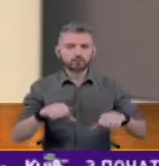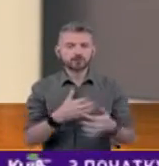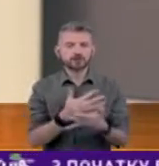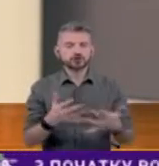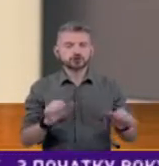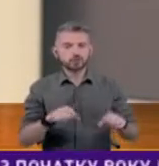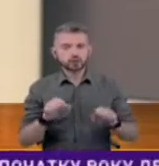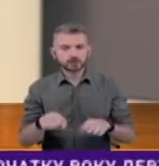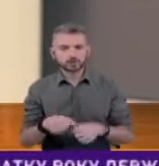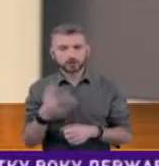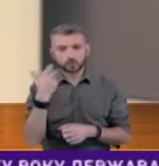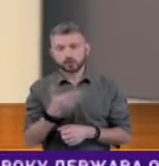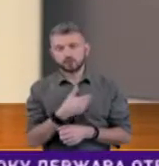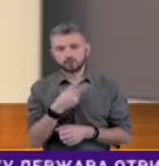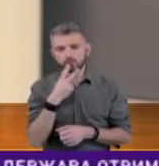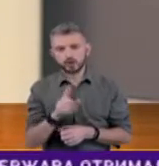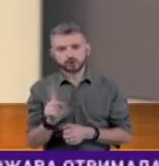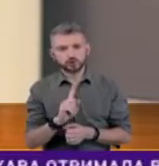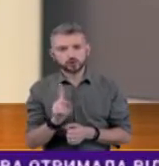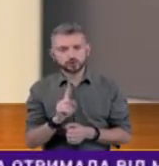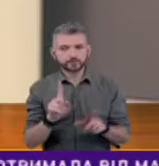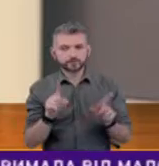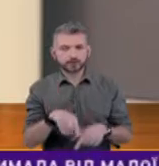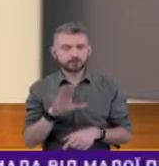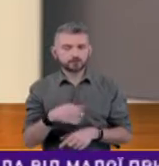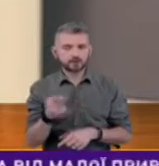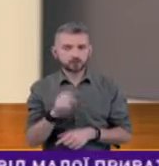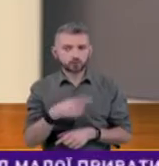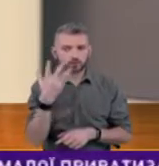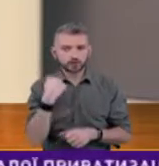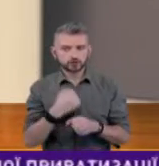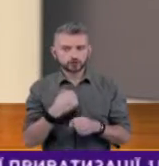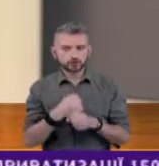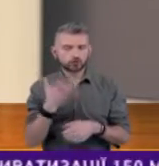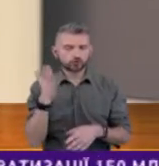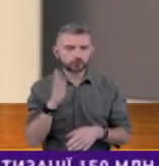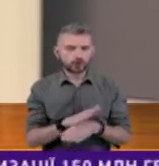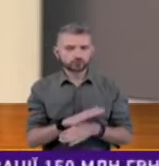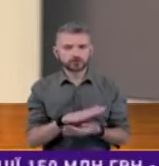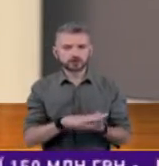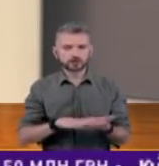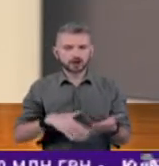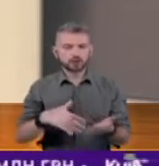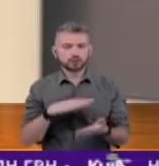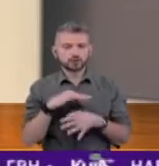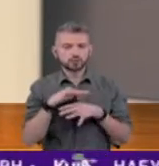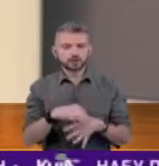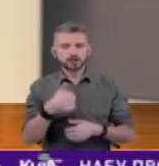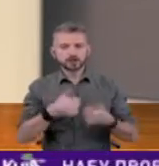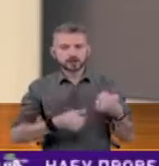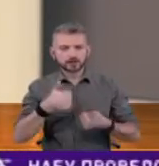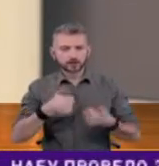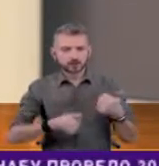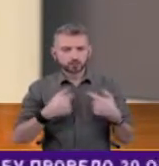можливості. Відповідно, коли ми побачили, що навіть після того, коли зроблено розпорядження і далі були проведені тендерні